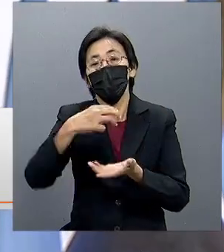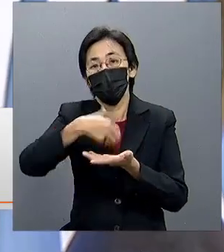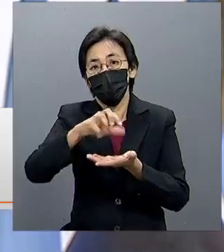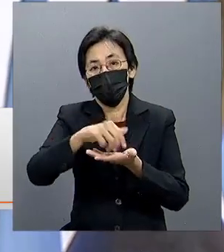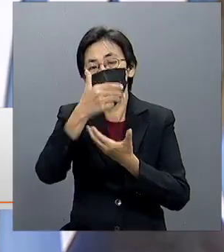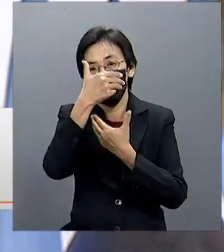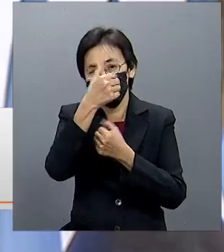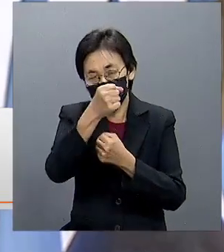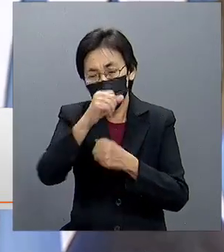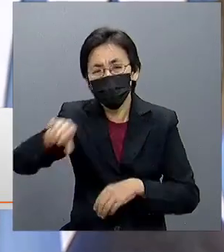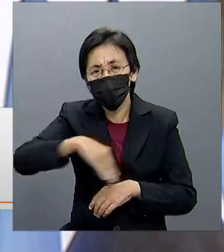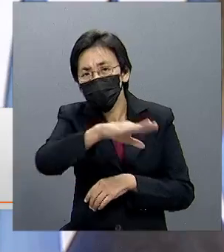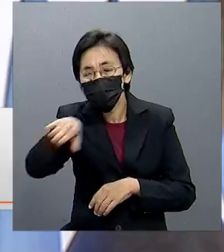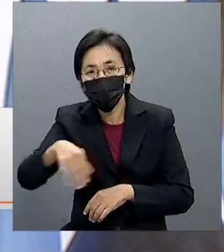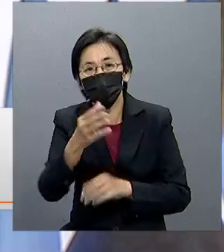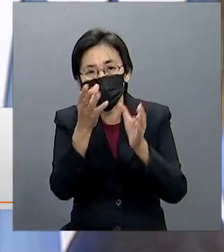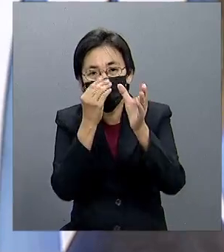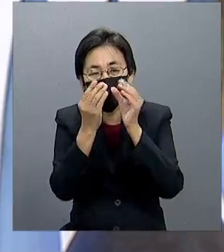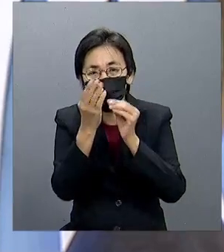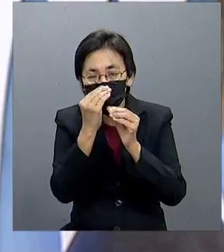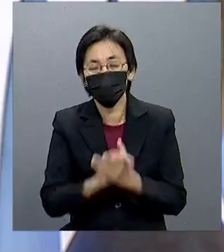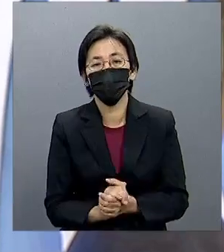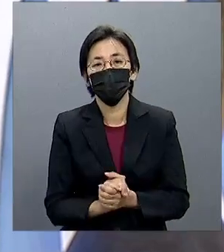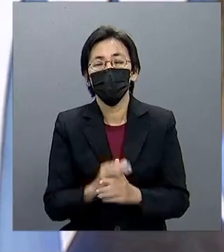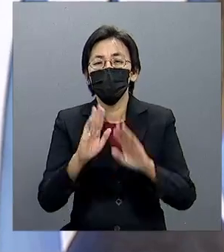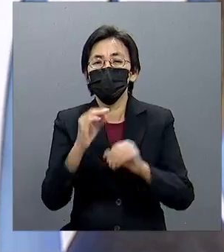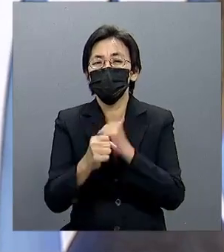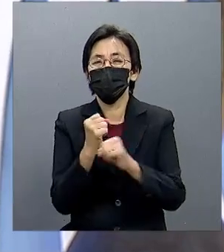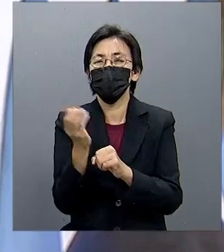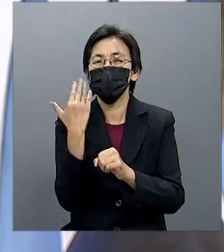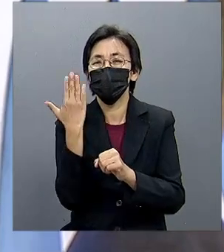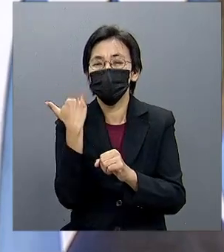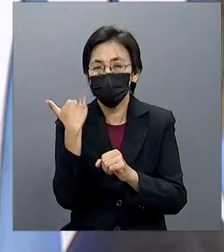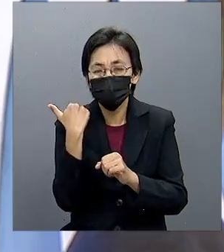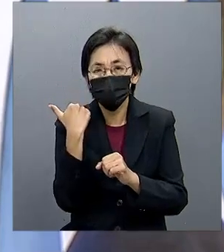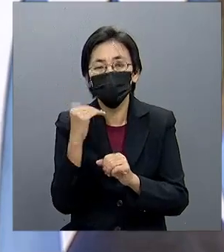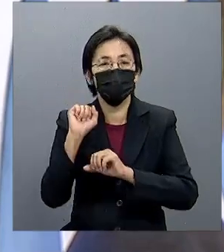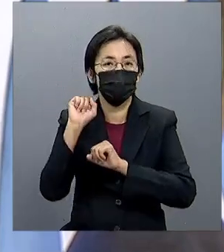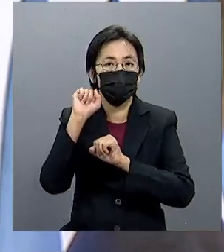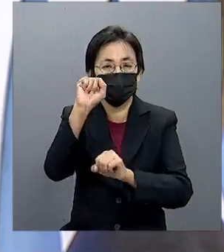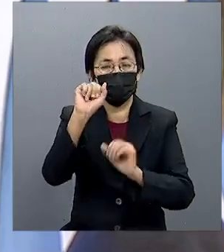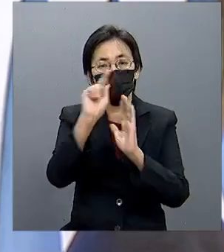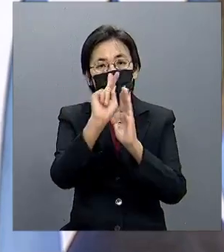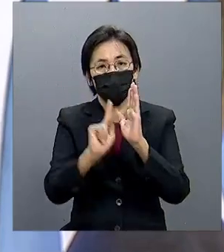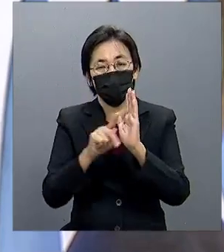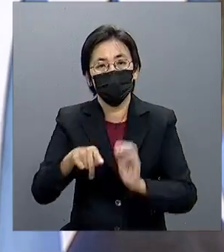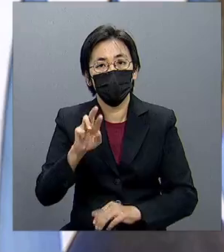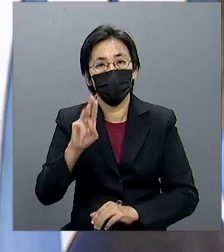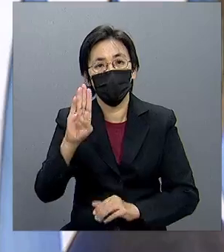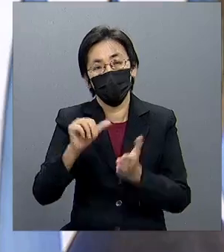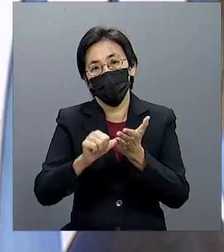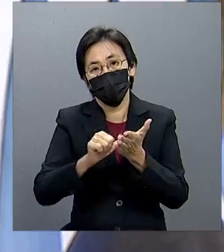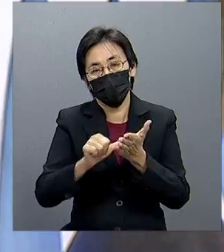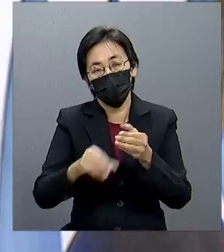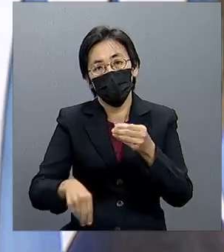เช่นเคยค่ะคุณผู้ชมคะเมื่อประมาณปลายปีที่แล้วนะคะได้มีประกาศพระราชบัญญัติแก้ไขและเพิ่มเติมประมวลกฎหมายอาญา